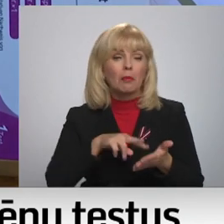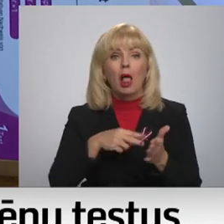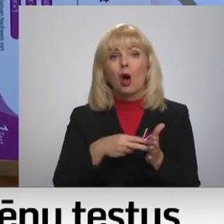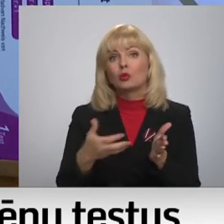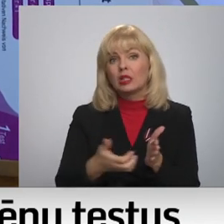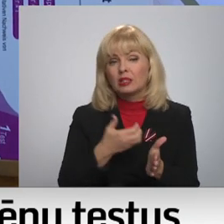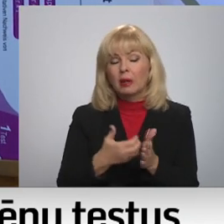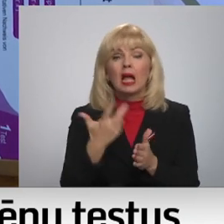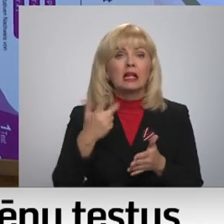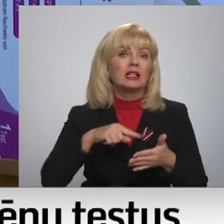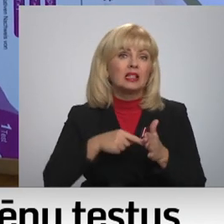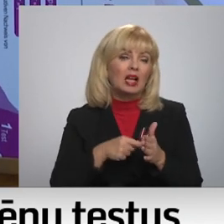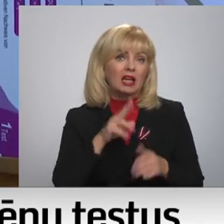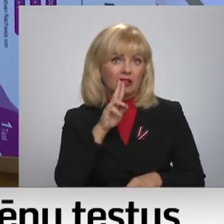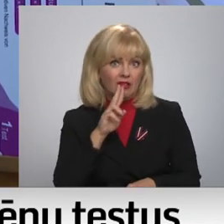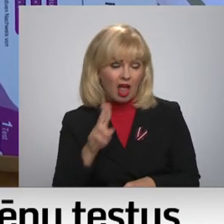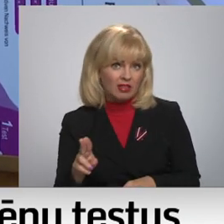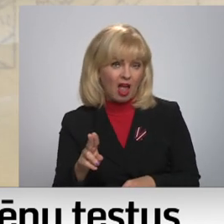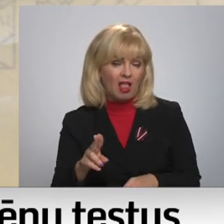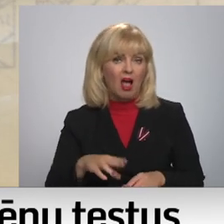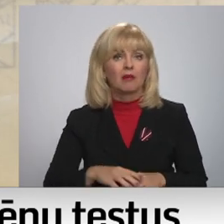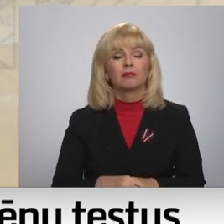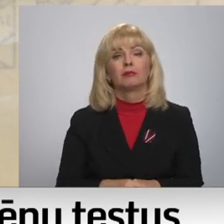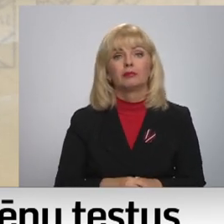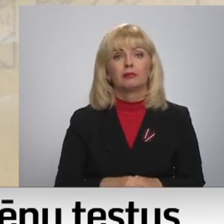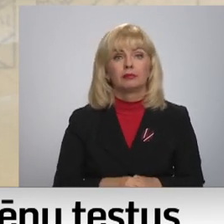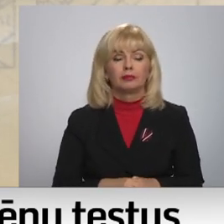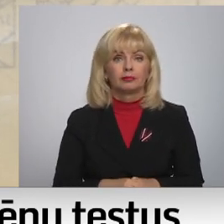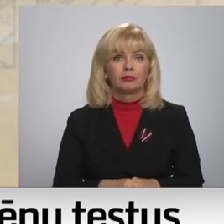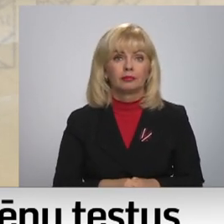izmantot pat 3 reizes nedēļā. Vitāns Stratingus Graudiņš, Latvijas televīzija.